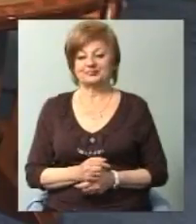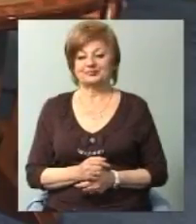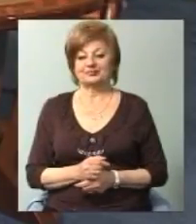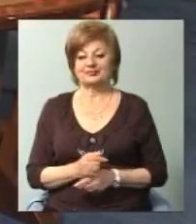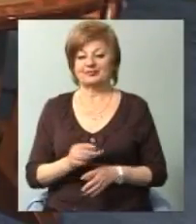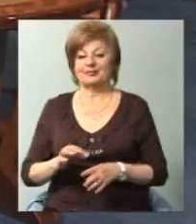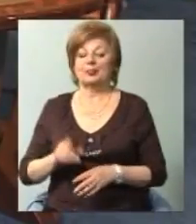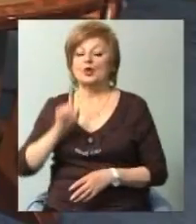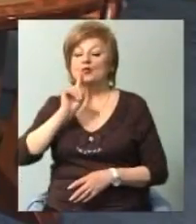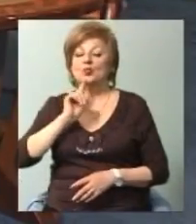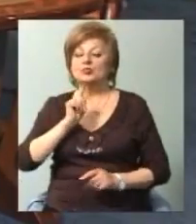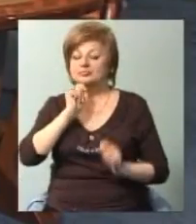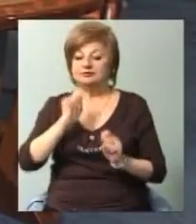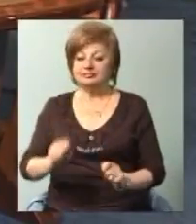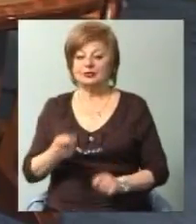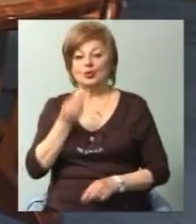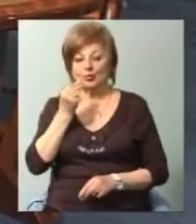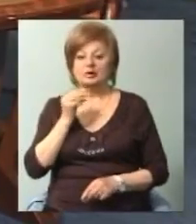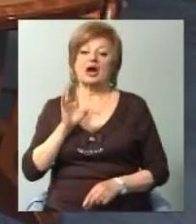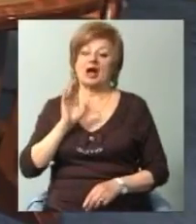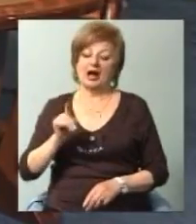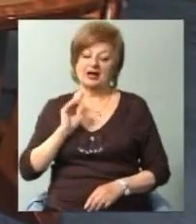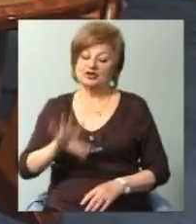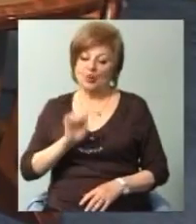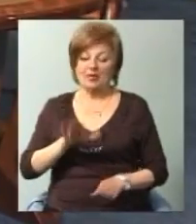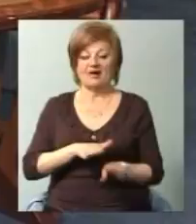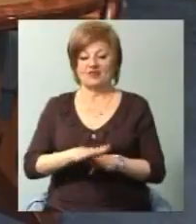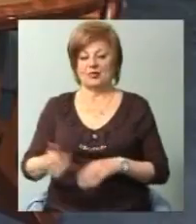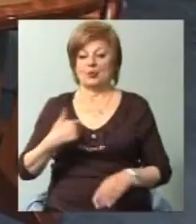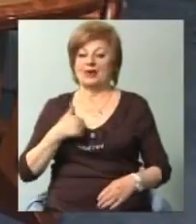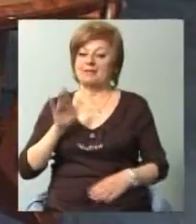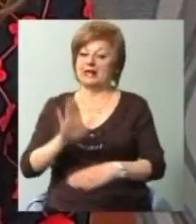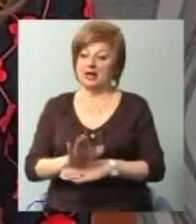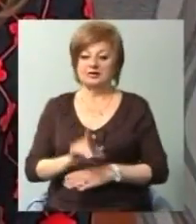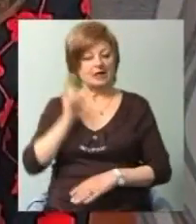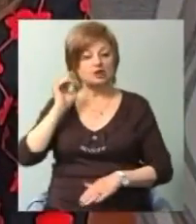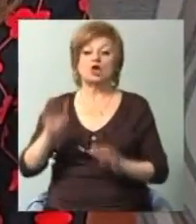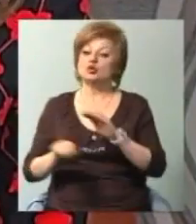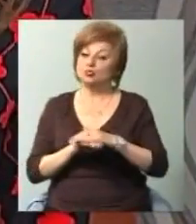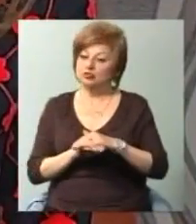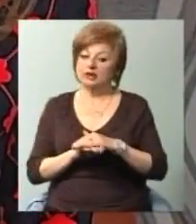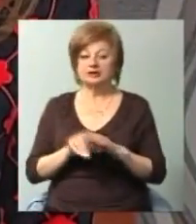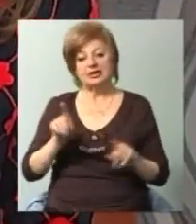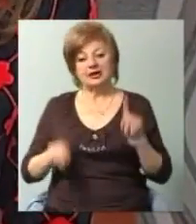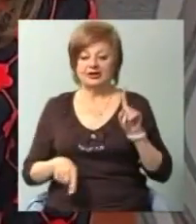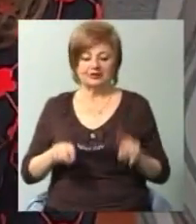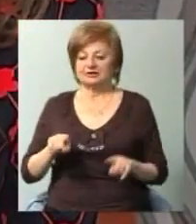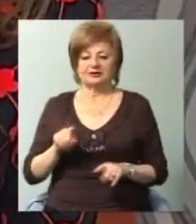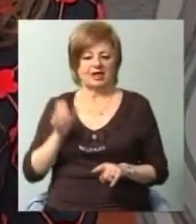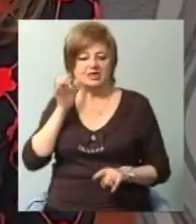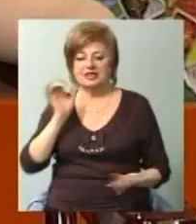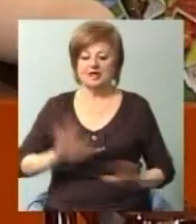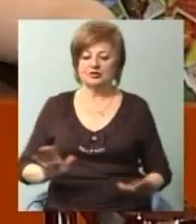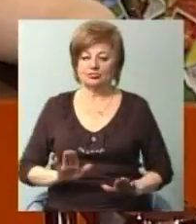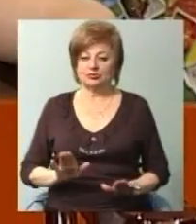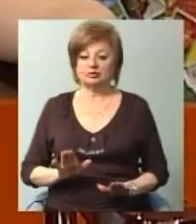даю їй смачненьке, а вона виконує мої накази. Вона тебе слухається чи іноді лінується тебе